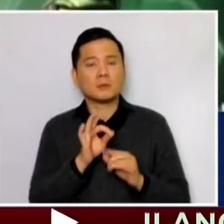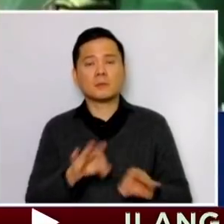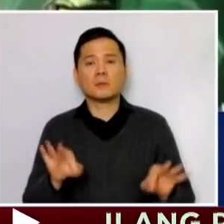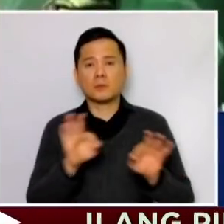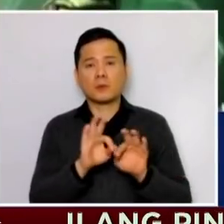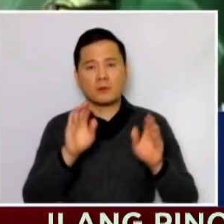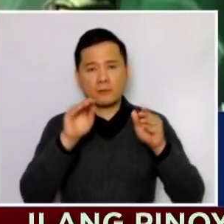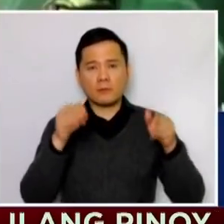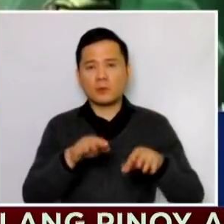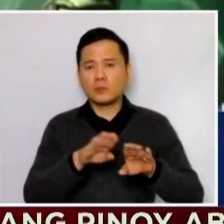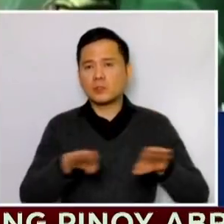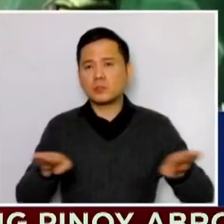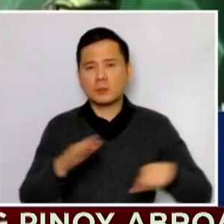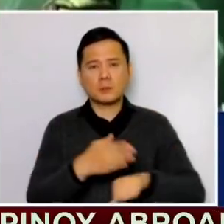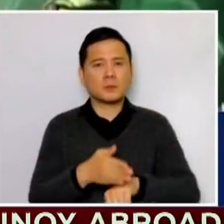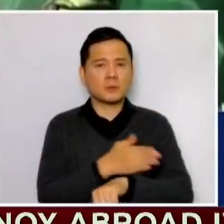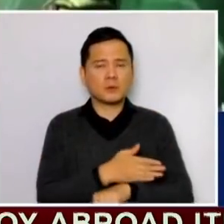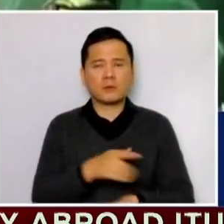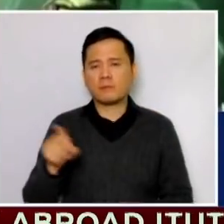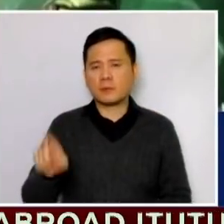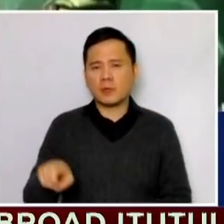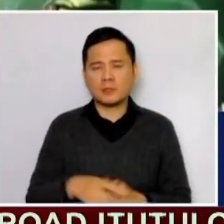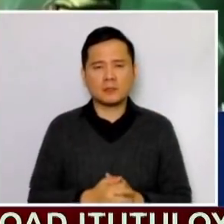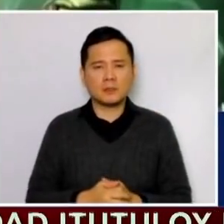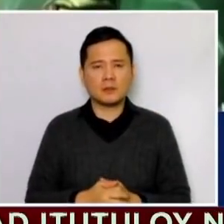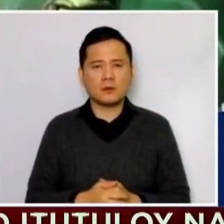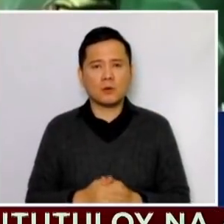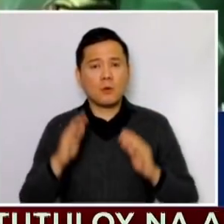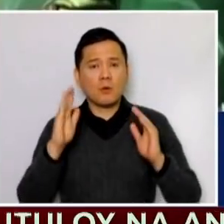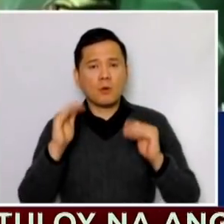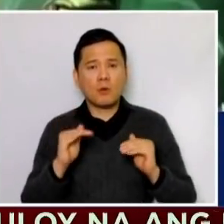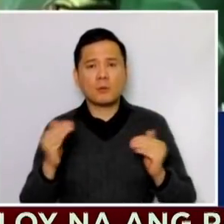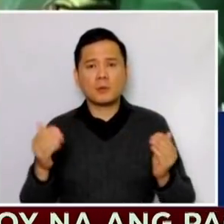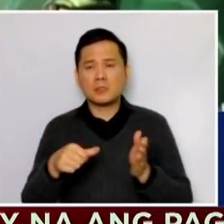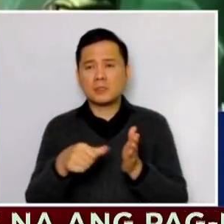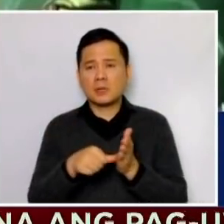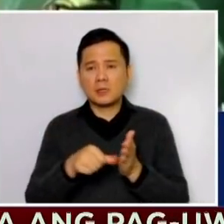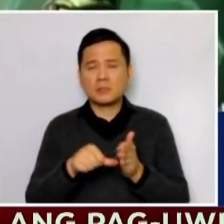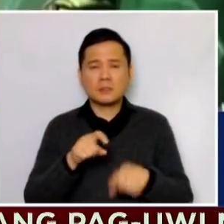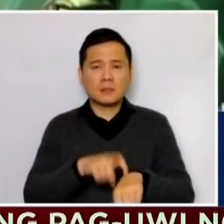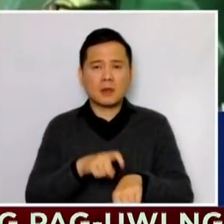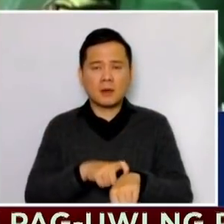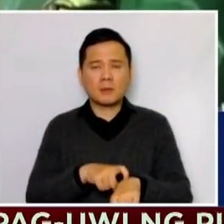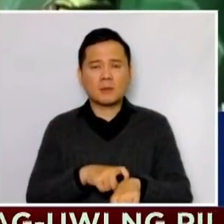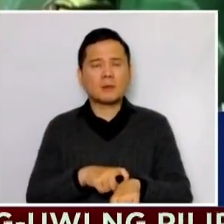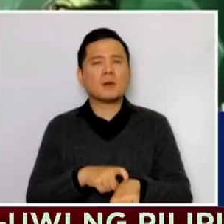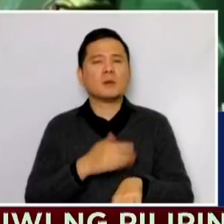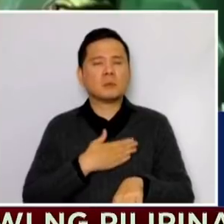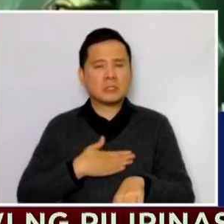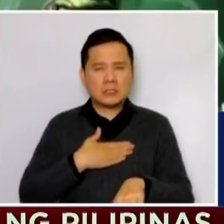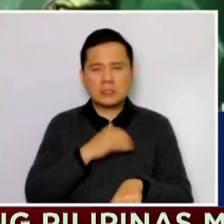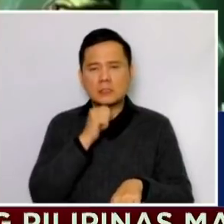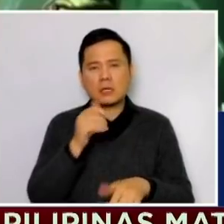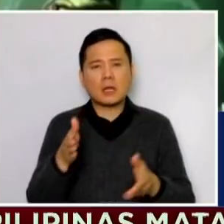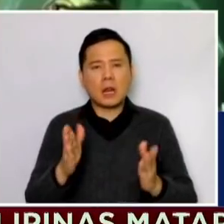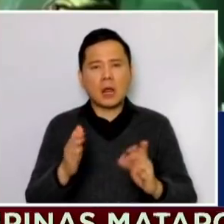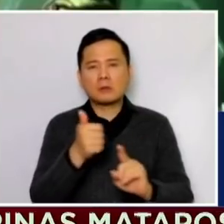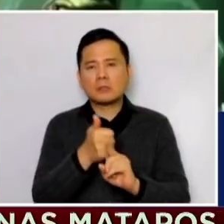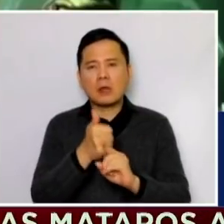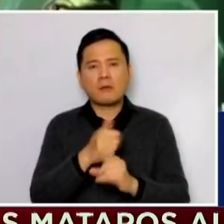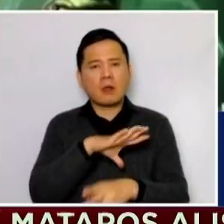Just for one day on election day, let us not allow ourselves to be